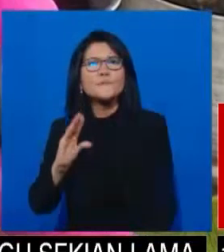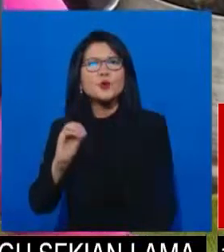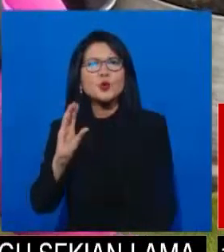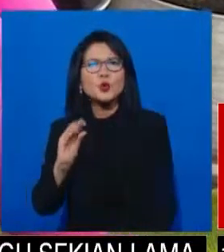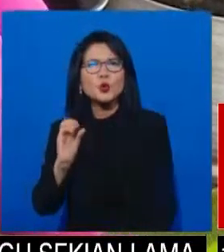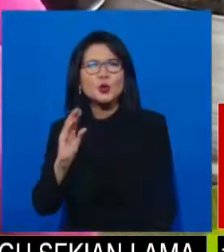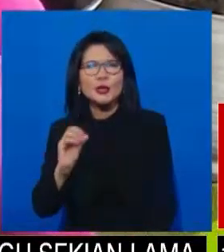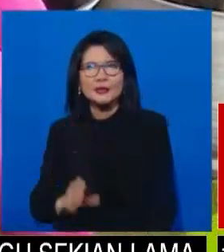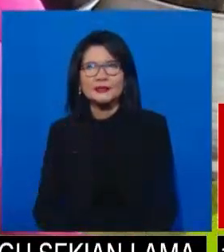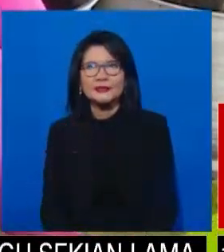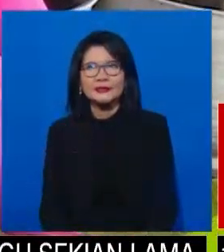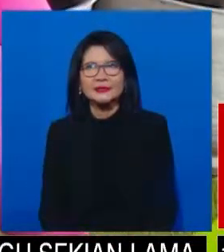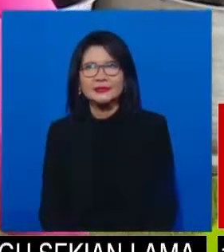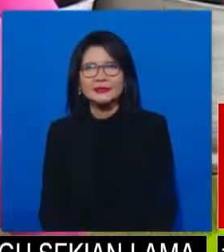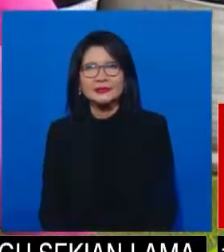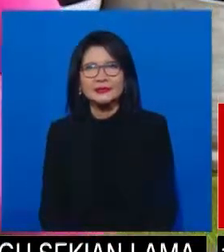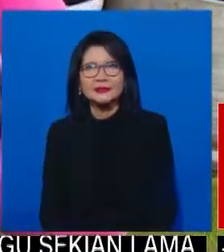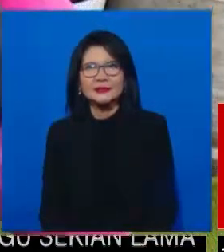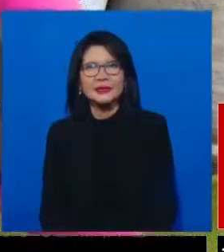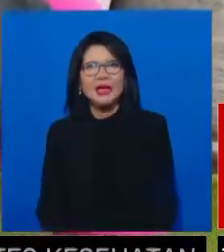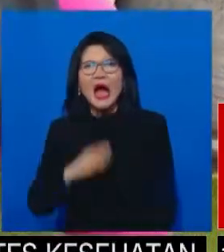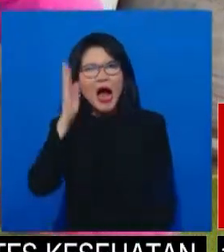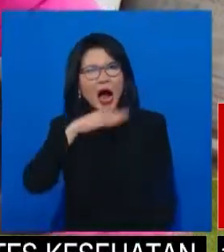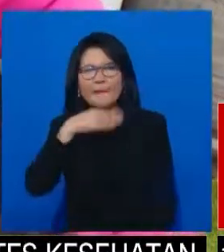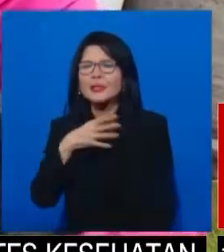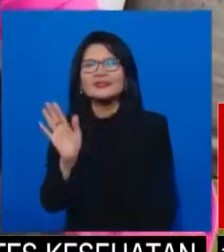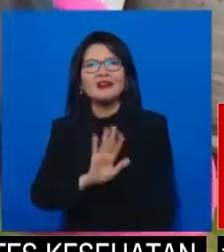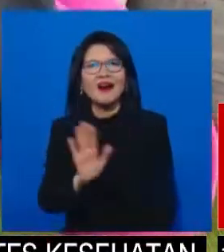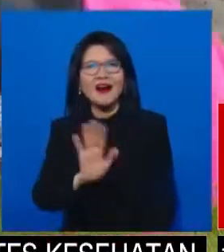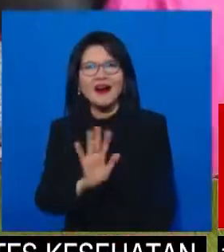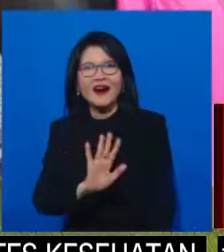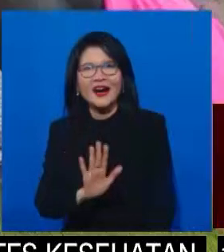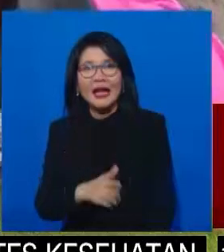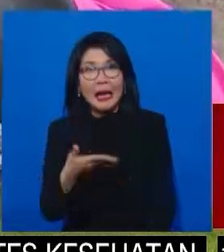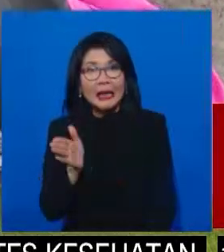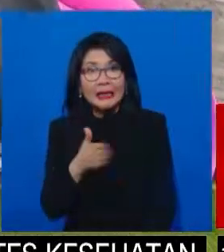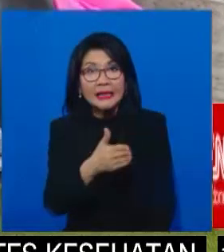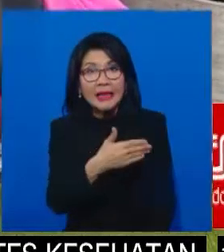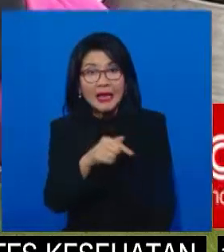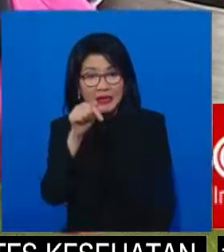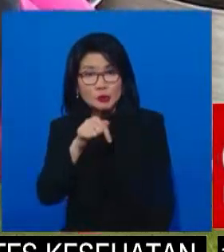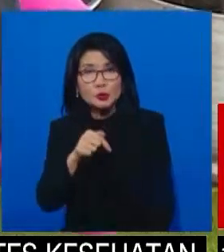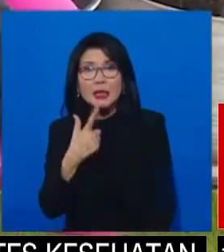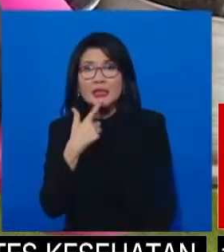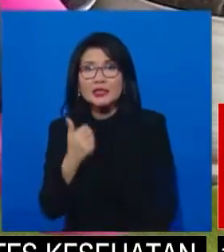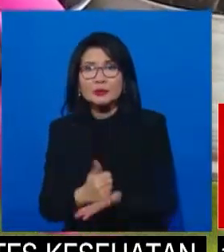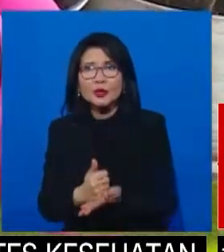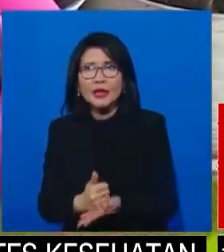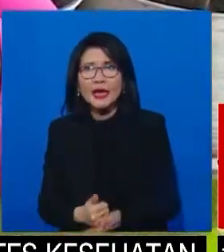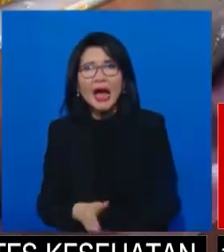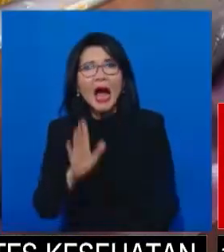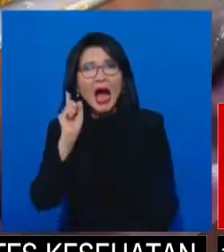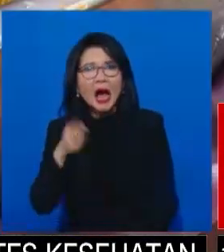bahwa tidak kerasa amis sama sekali. Jadi ikan sembilang itu termasuk ikan yang enaknya tuh langsung